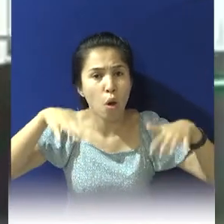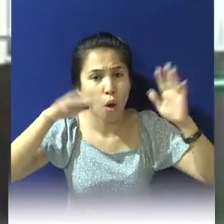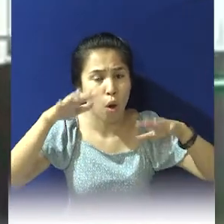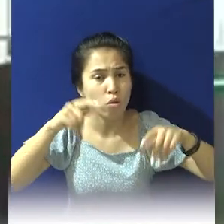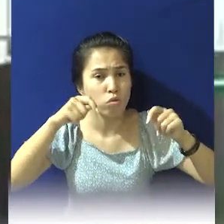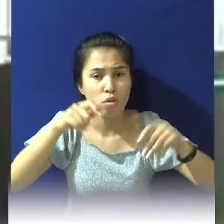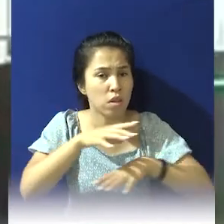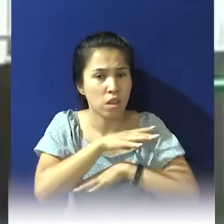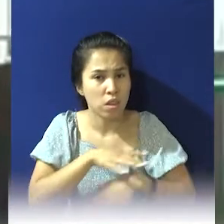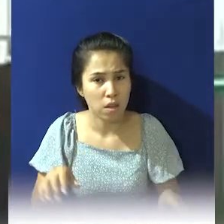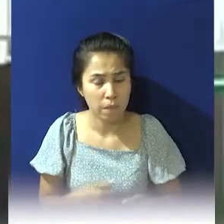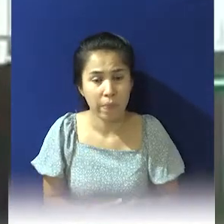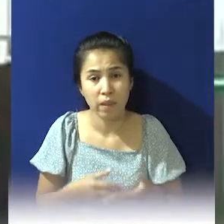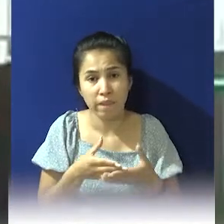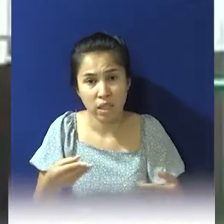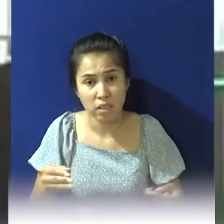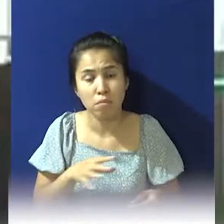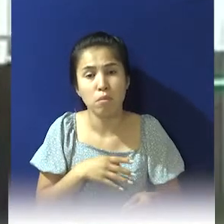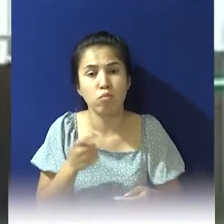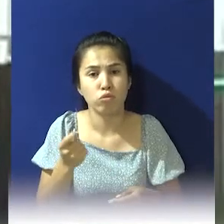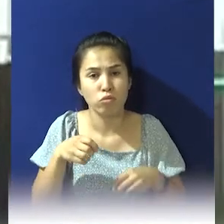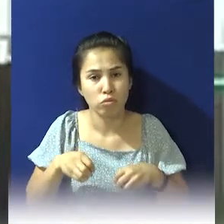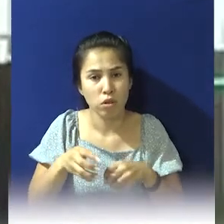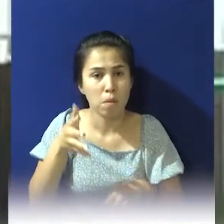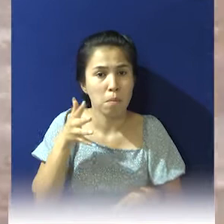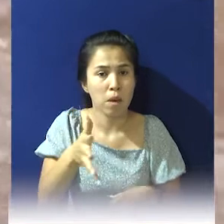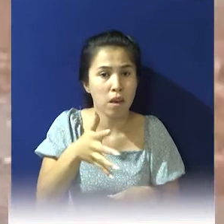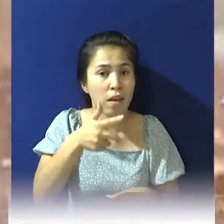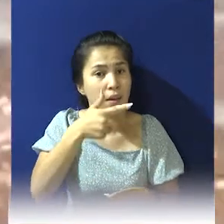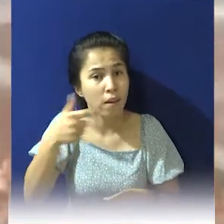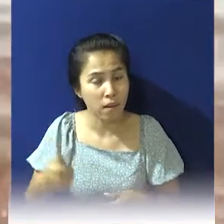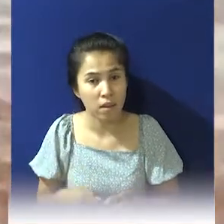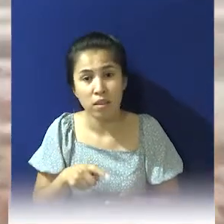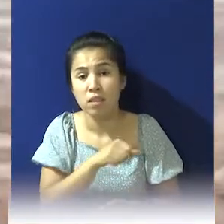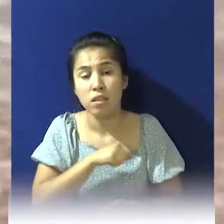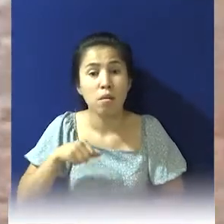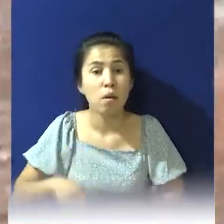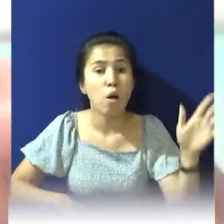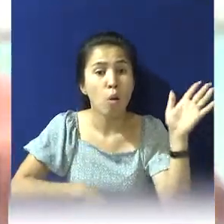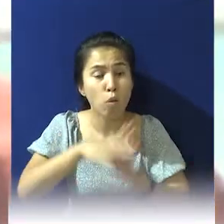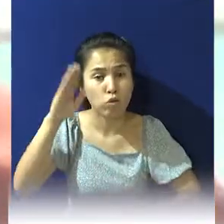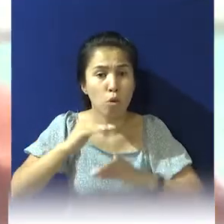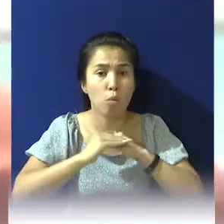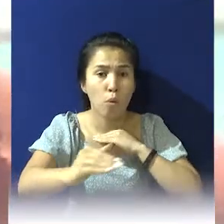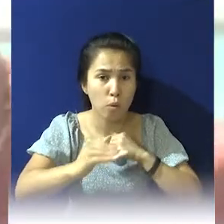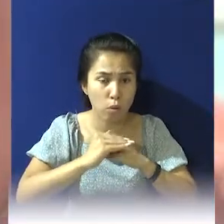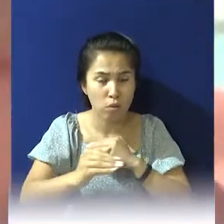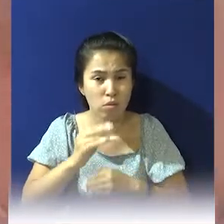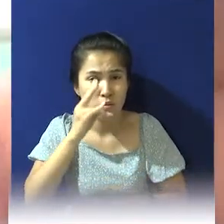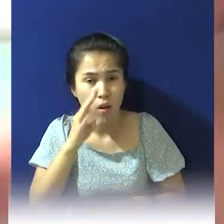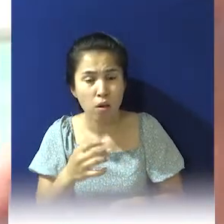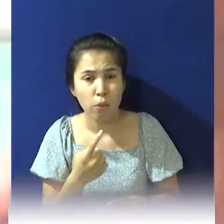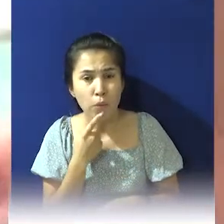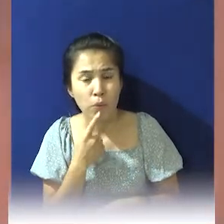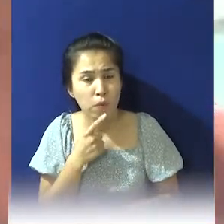карантин. По словам самих туристов, про санитарные нормы они не забывают. Стараются соблюдать дистанцию. Ну, вообще,